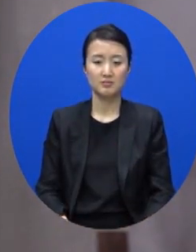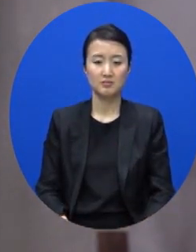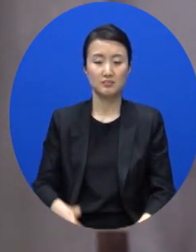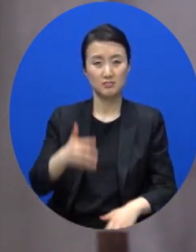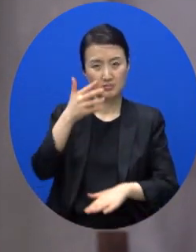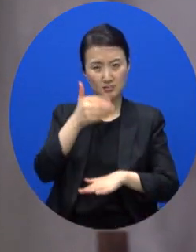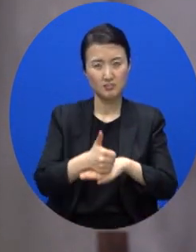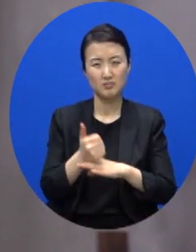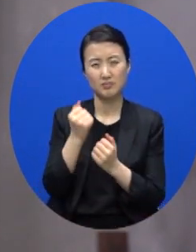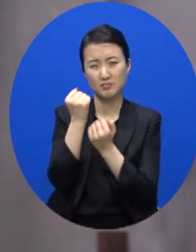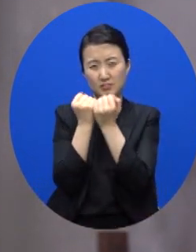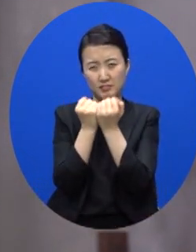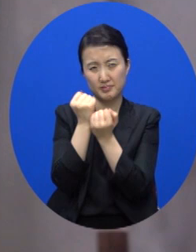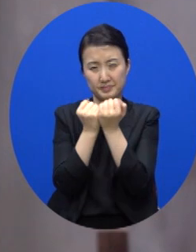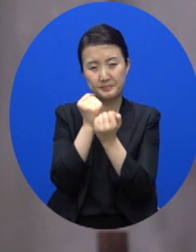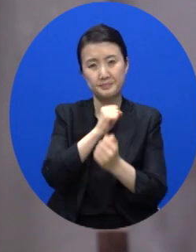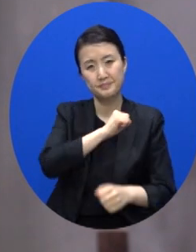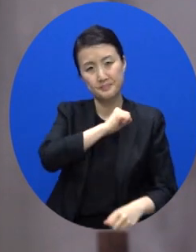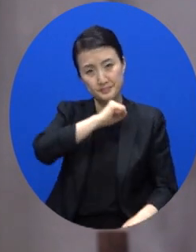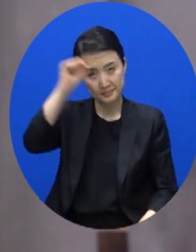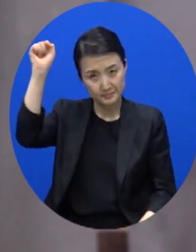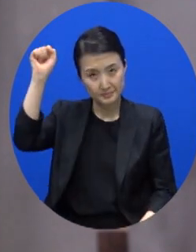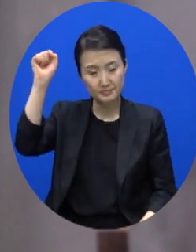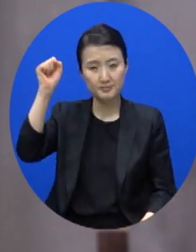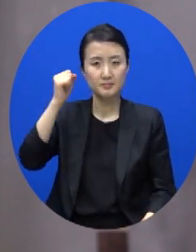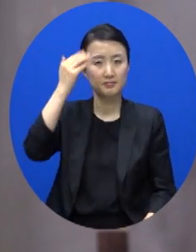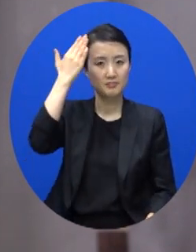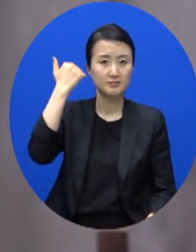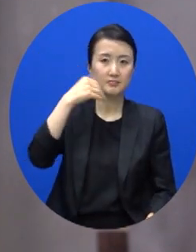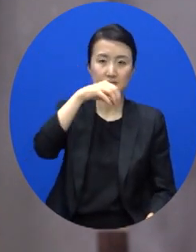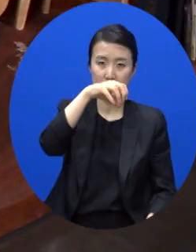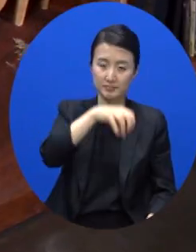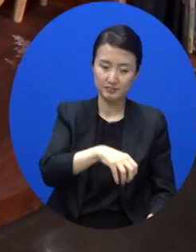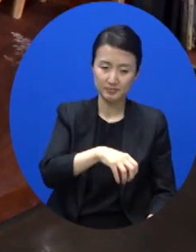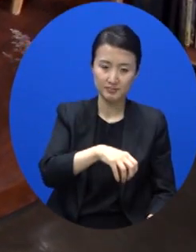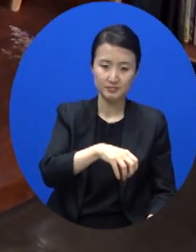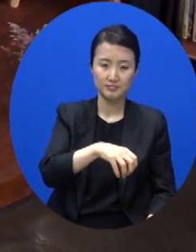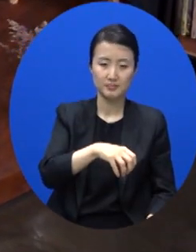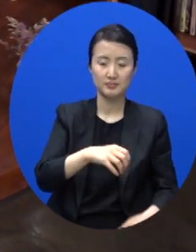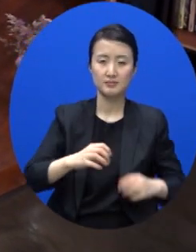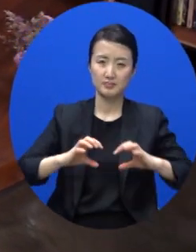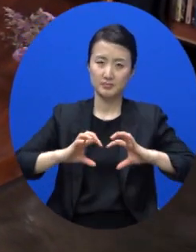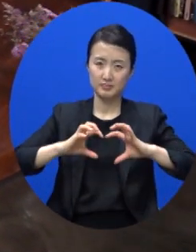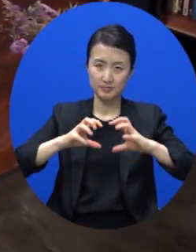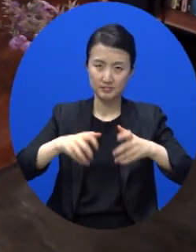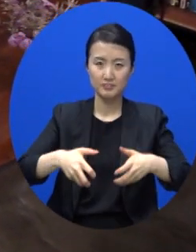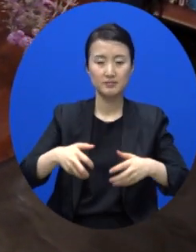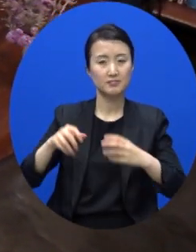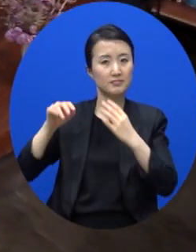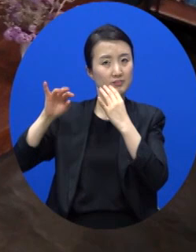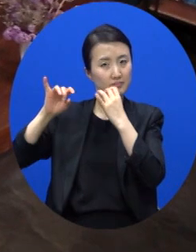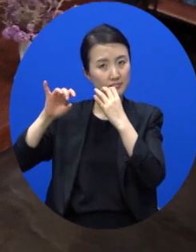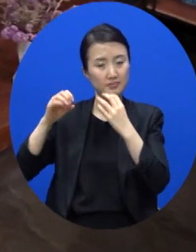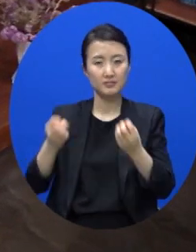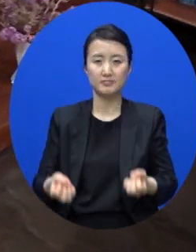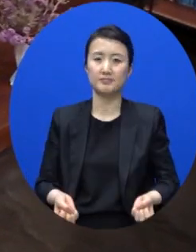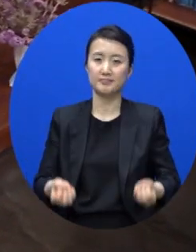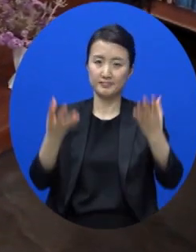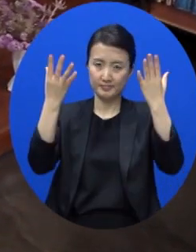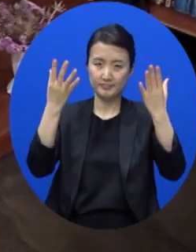중국하고 설득이 돼가지고 우리 한국에서는 세계 피리축제를